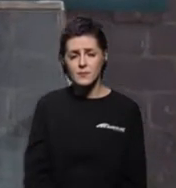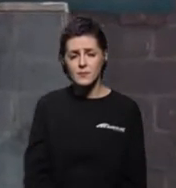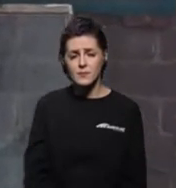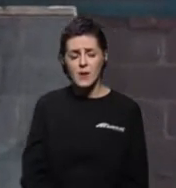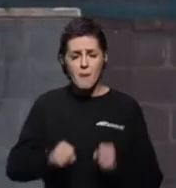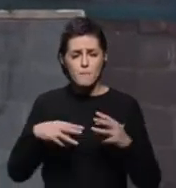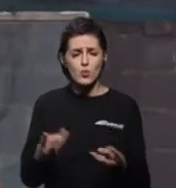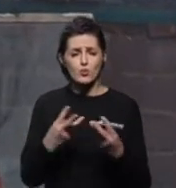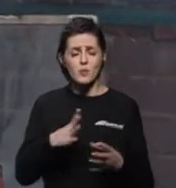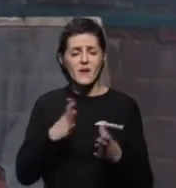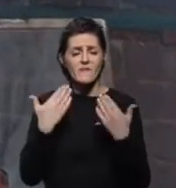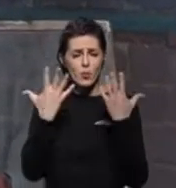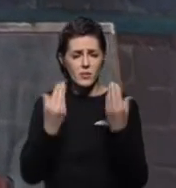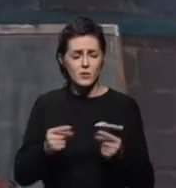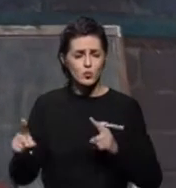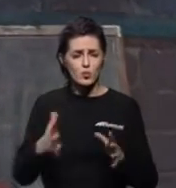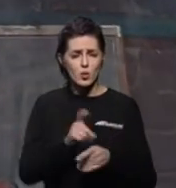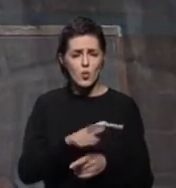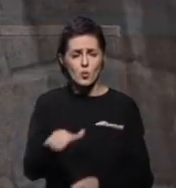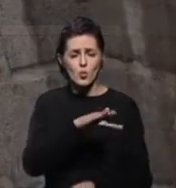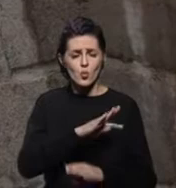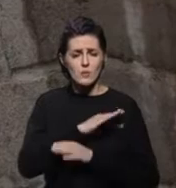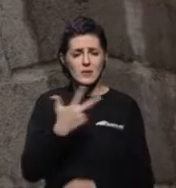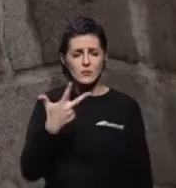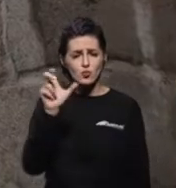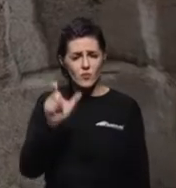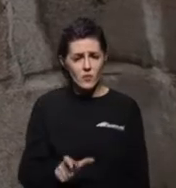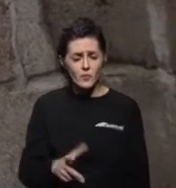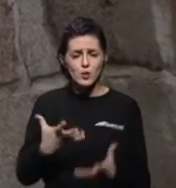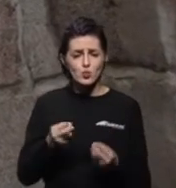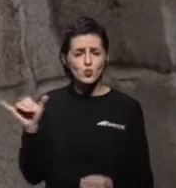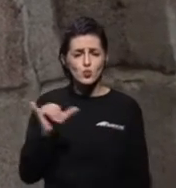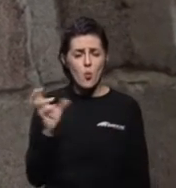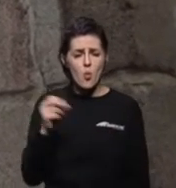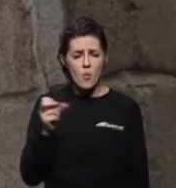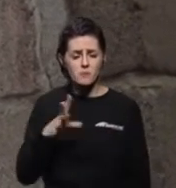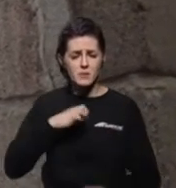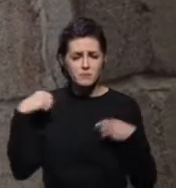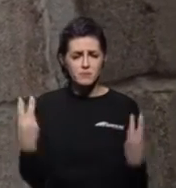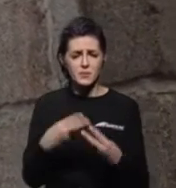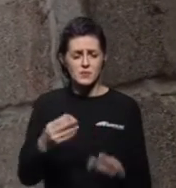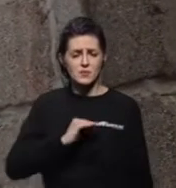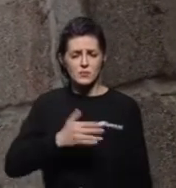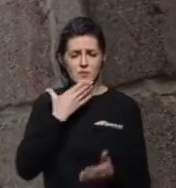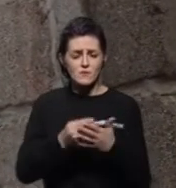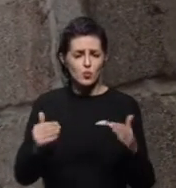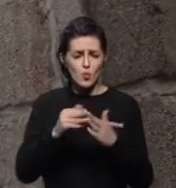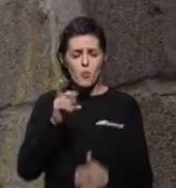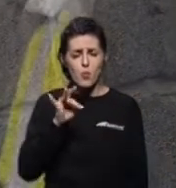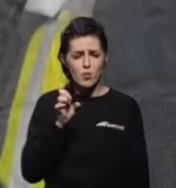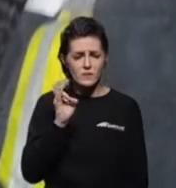У пожежах, що вихідними сталися на Донеччині, загинули 3 людей. Так, у суботу по обіді палав приватний будинок у Покровську.